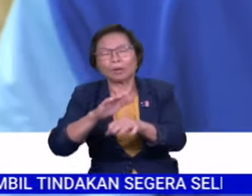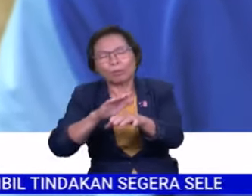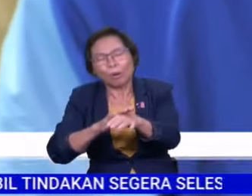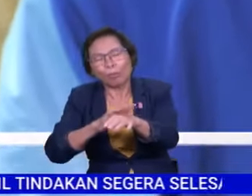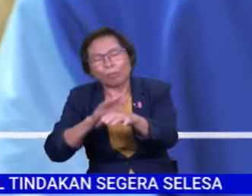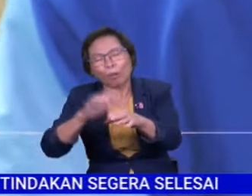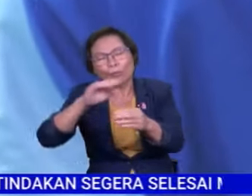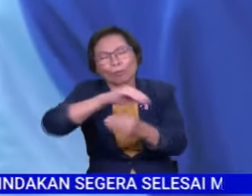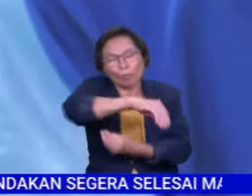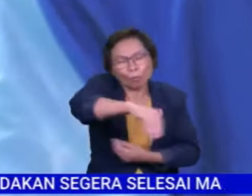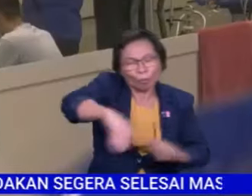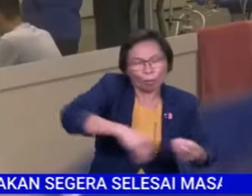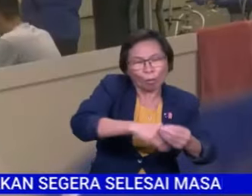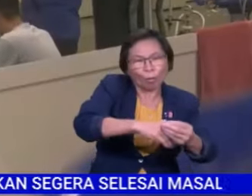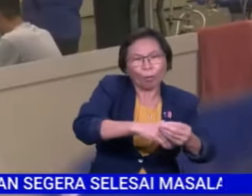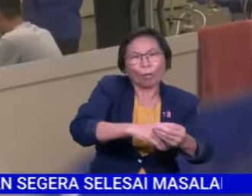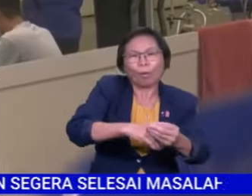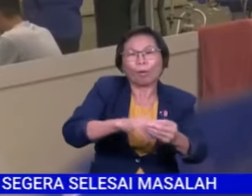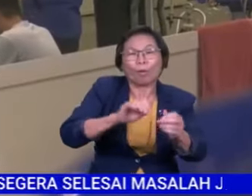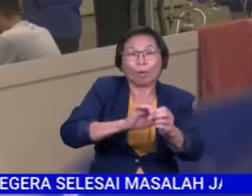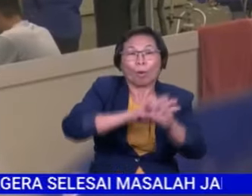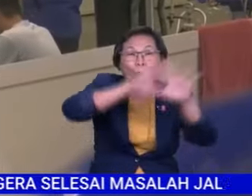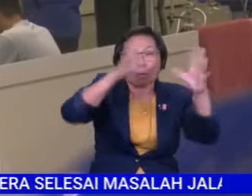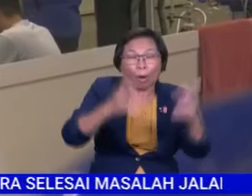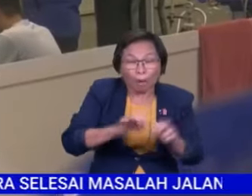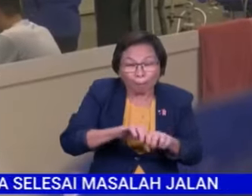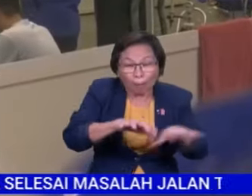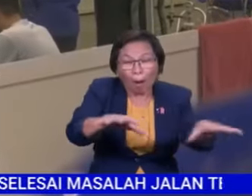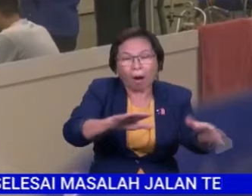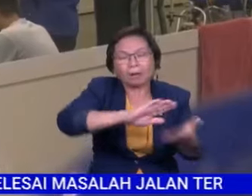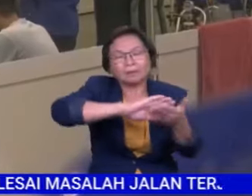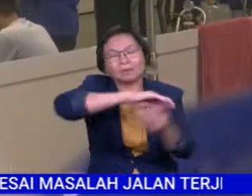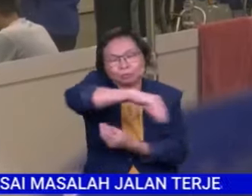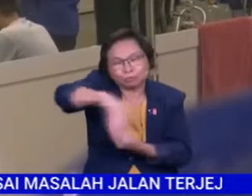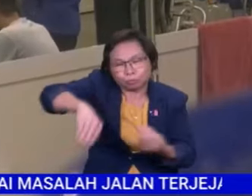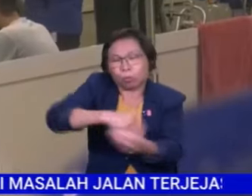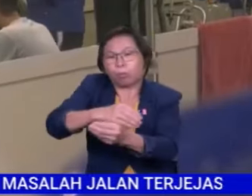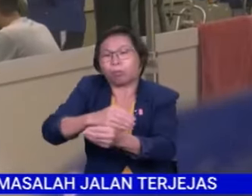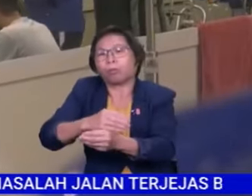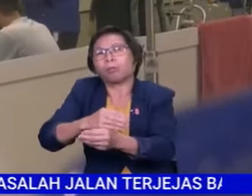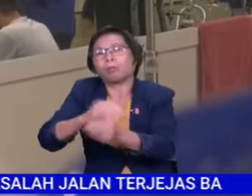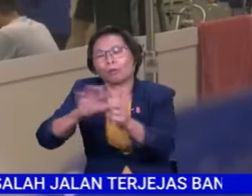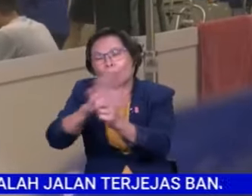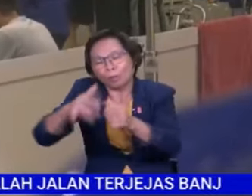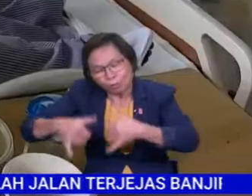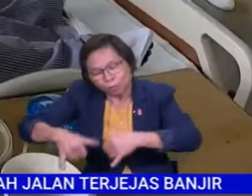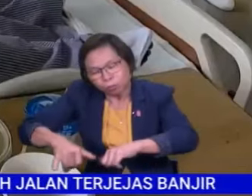perlahan berubah daripada fasa pandemik kepada endemik menjelang penghujung Oktober ini.